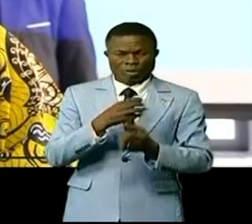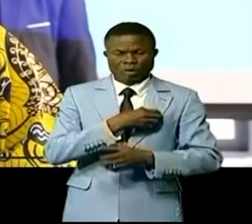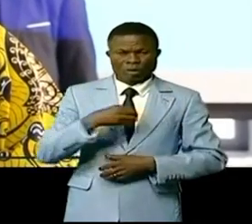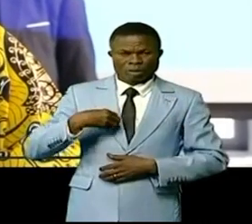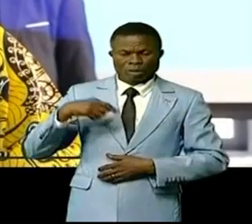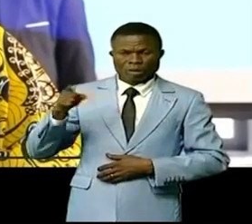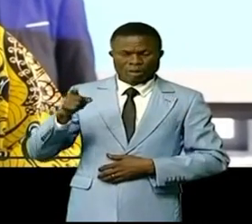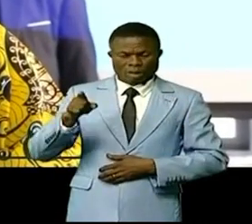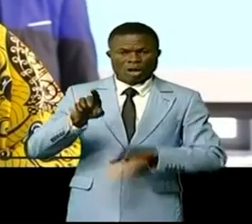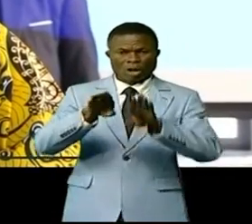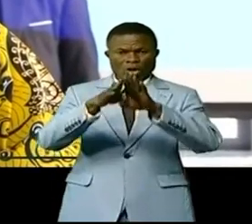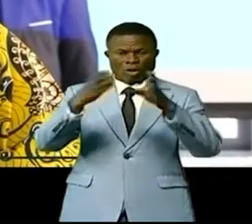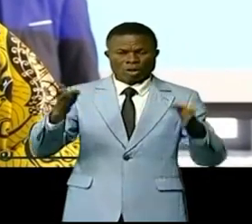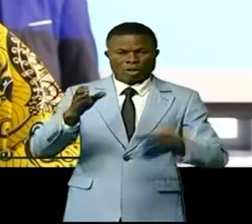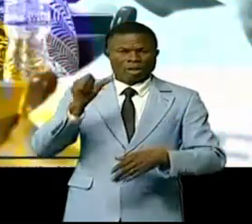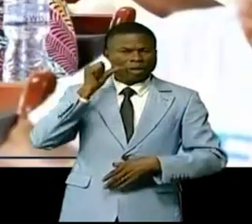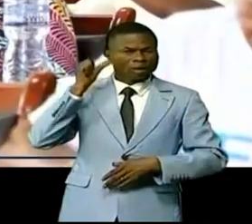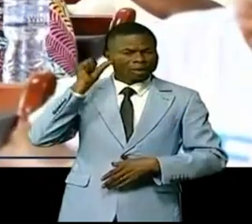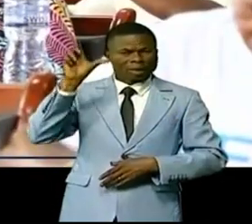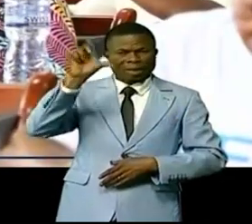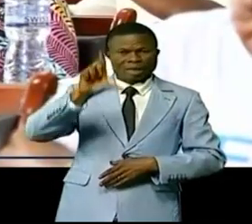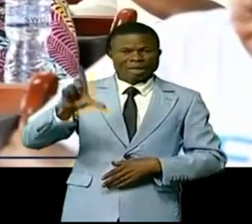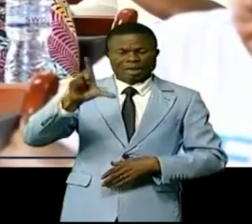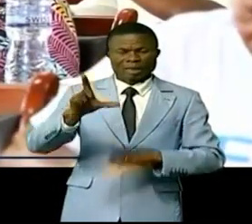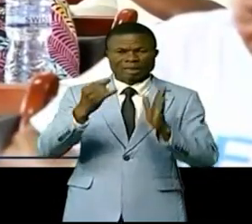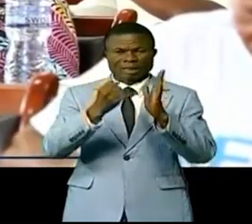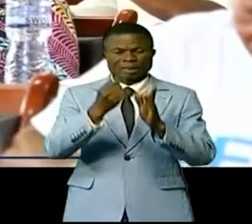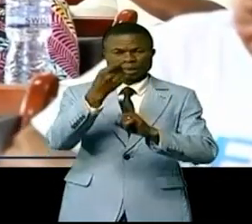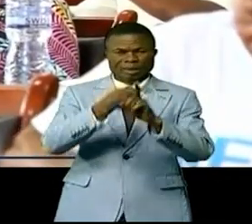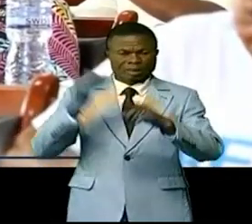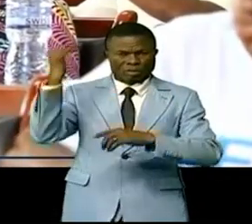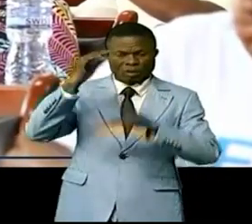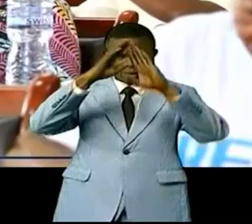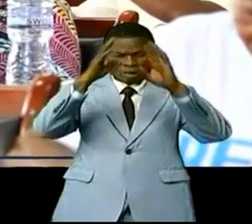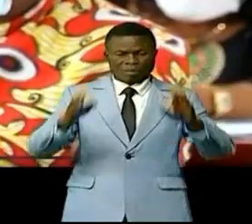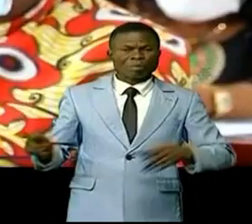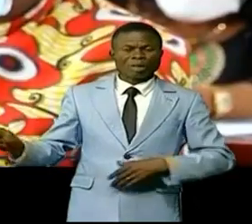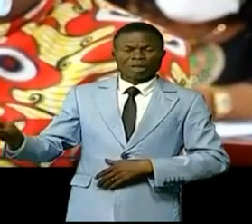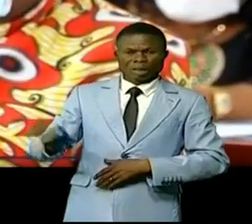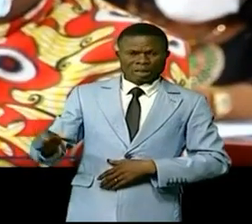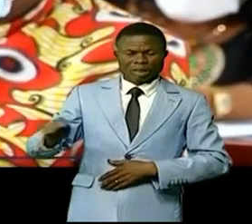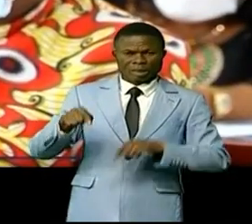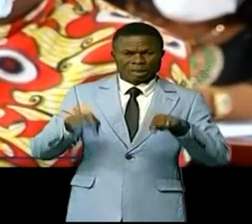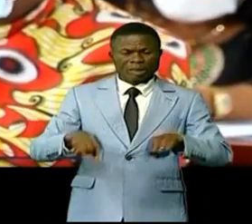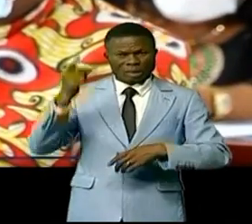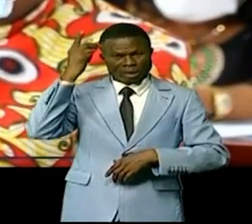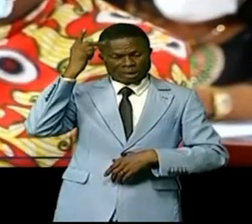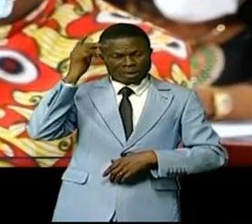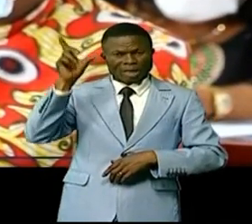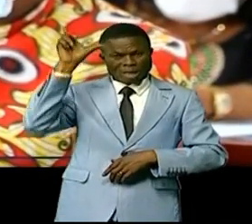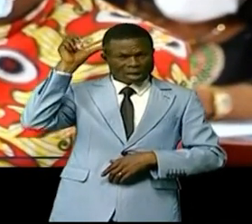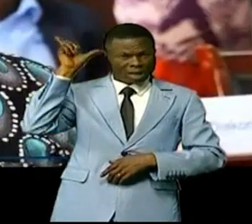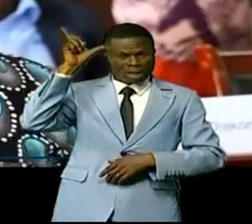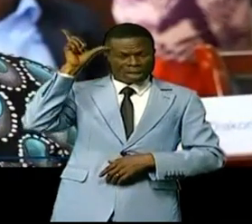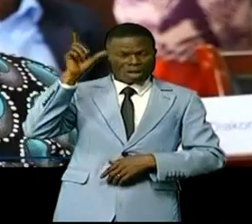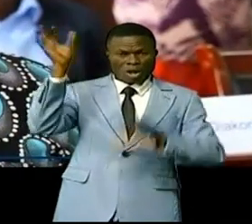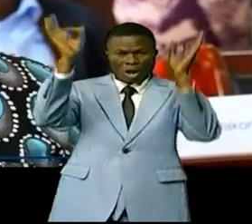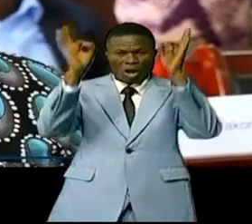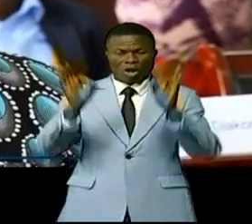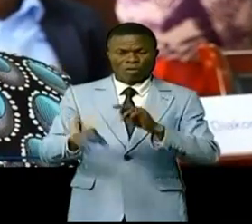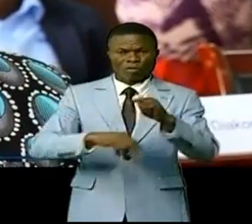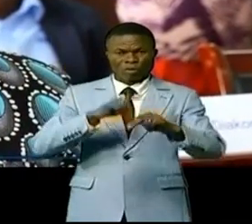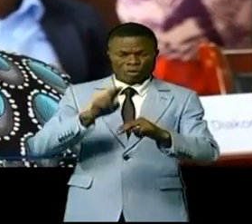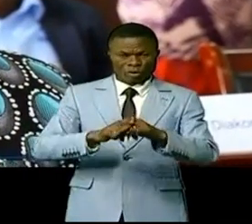a ouvert lundi 6 décembre 2021 dans le bâtiment de la territoriale à Kinshasa-Lingwala le forum national